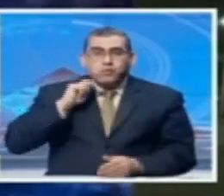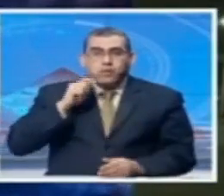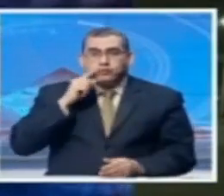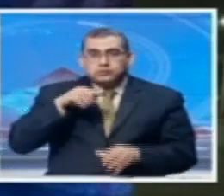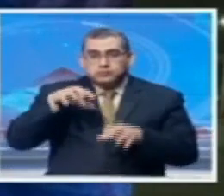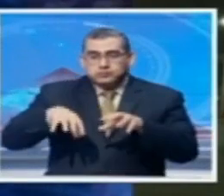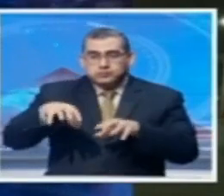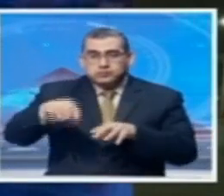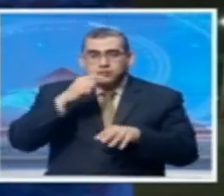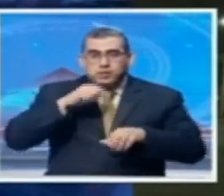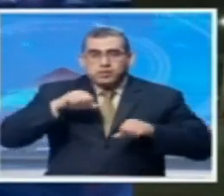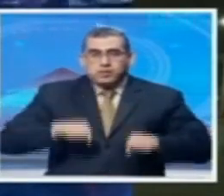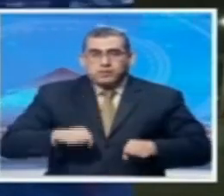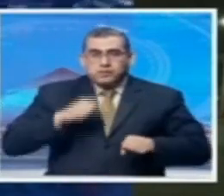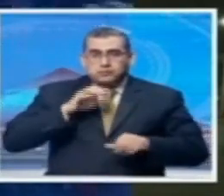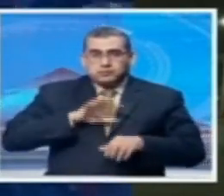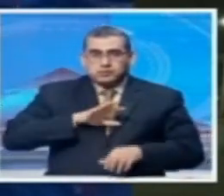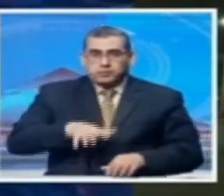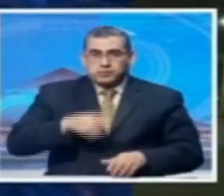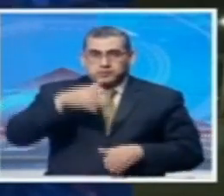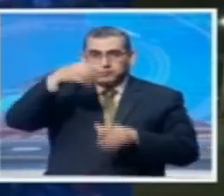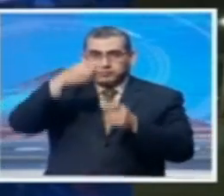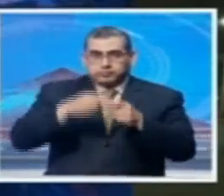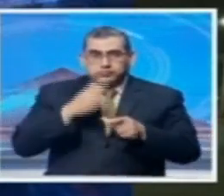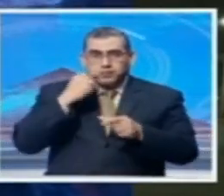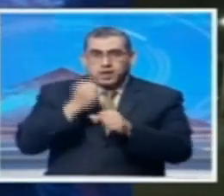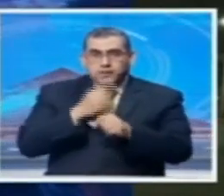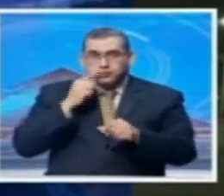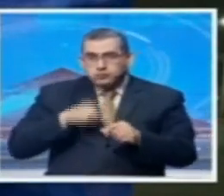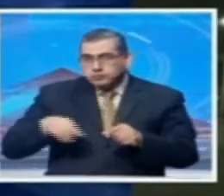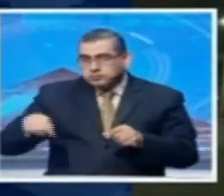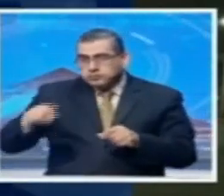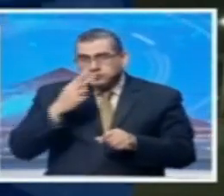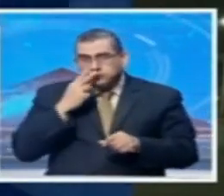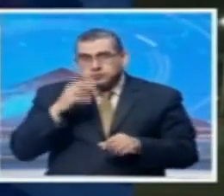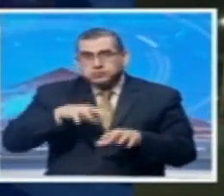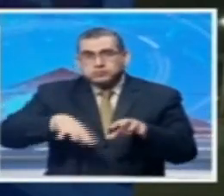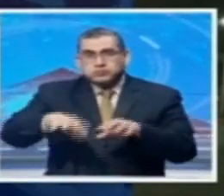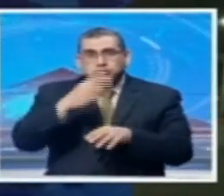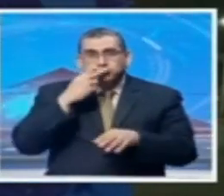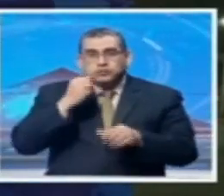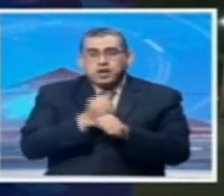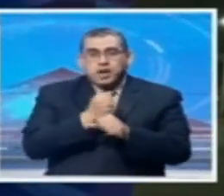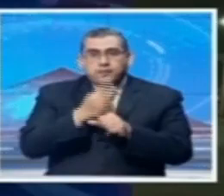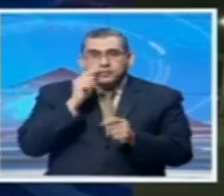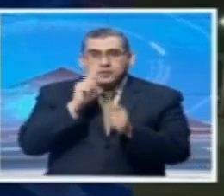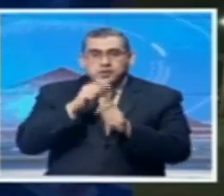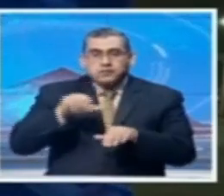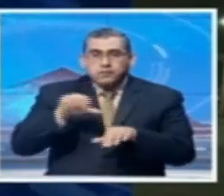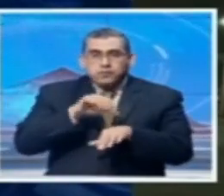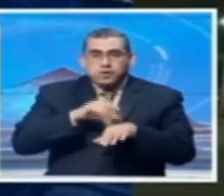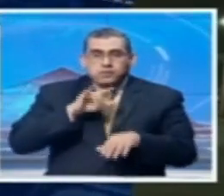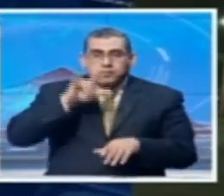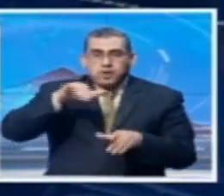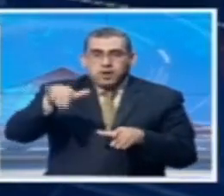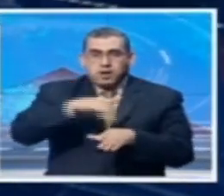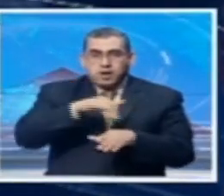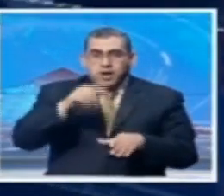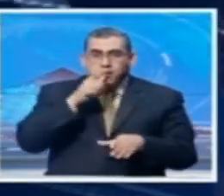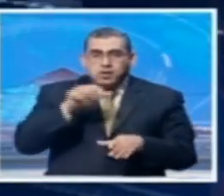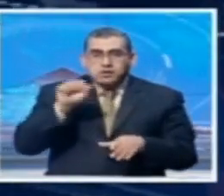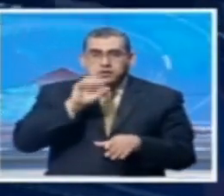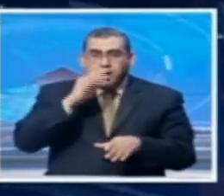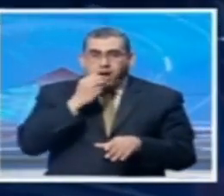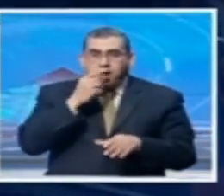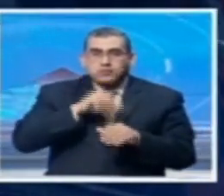المحيطة بالتمثال، والتي تتوسط الأعمال الجارية بالجزيرة الوسطى بصلاح سالم، والتي تم الانتهاء